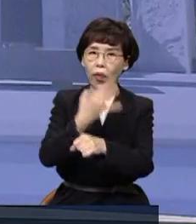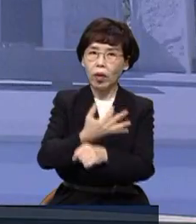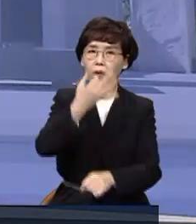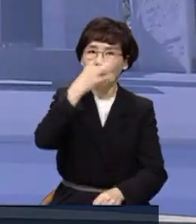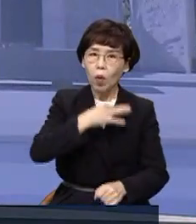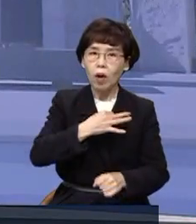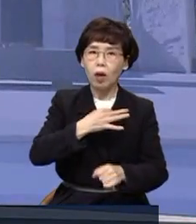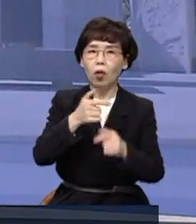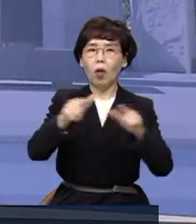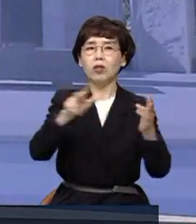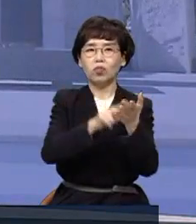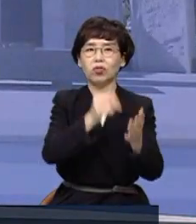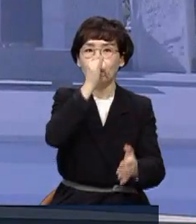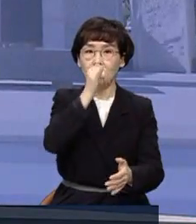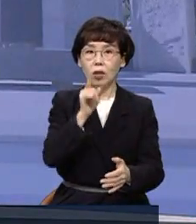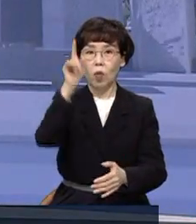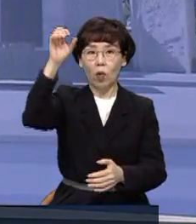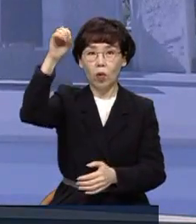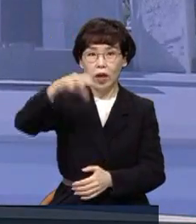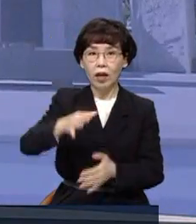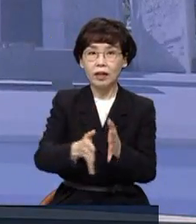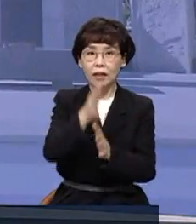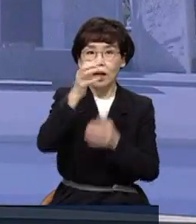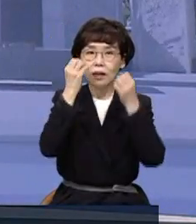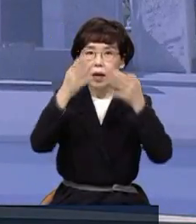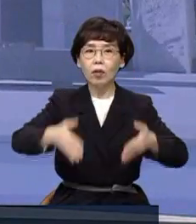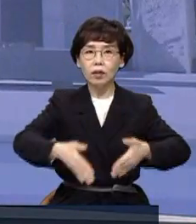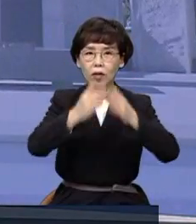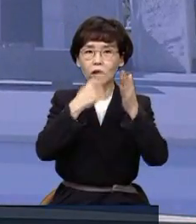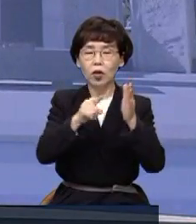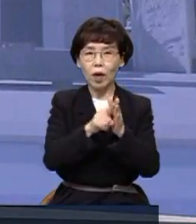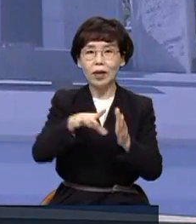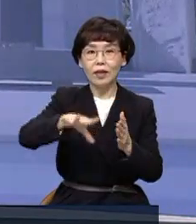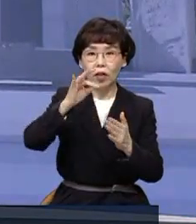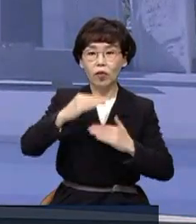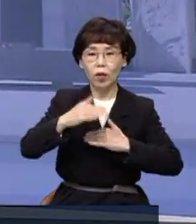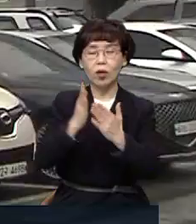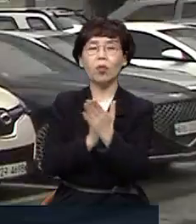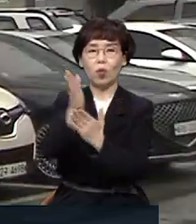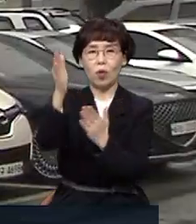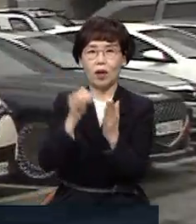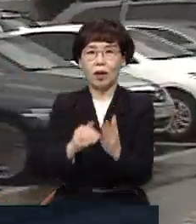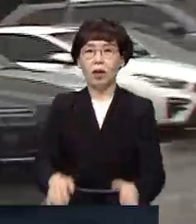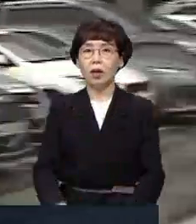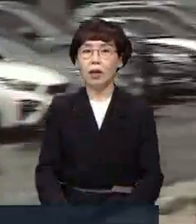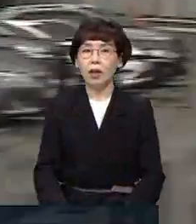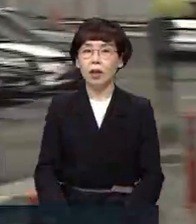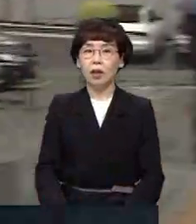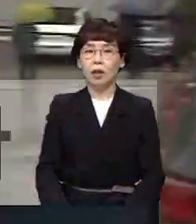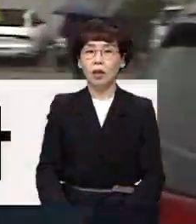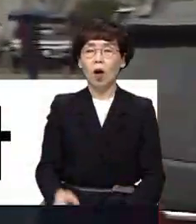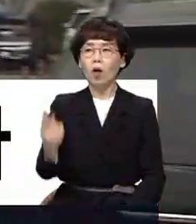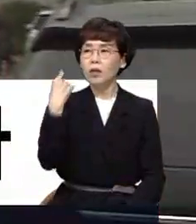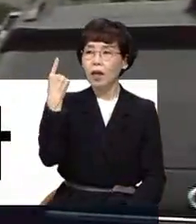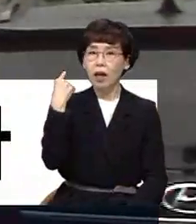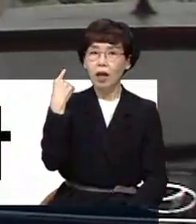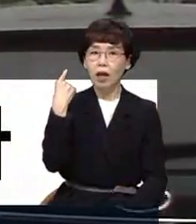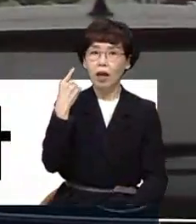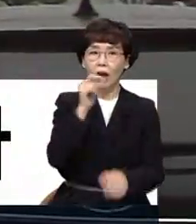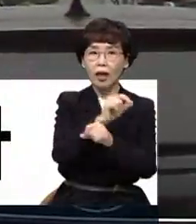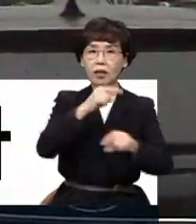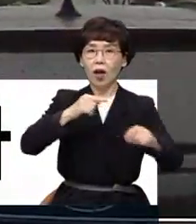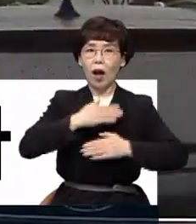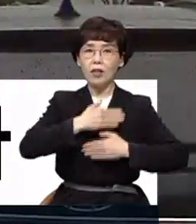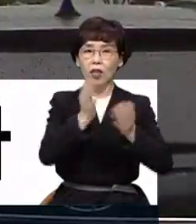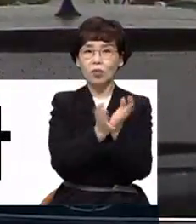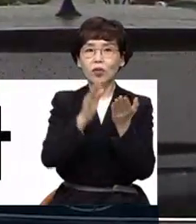있습니다 고양시가 새 청사 건립을 위한 첫 관문을 통과했습니다 고양시는 어제 행안부 산하